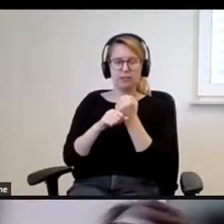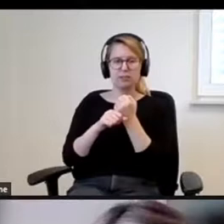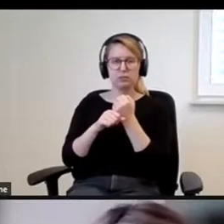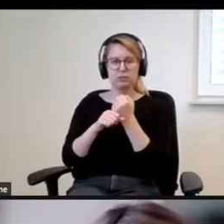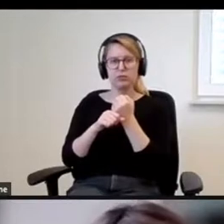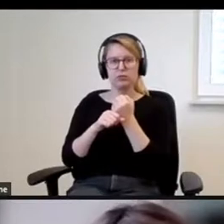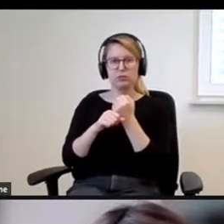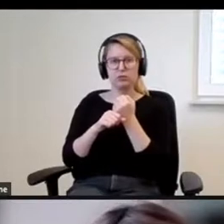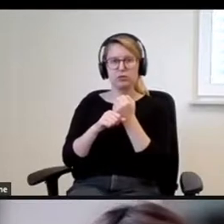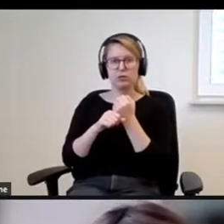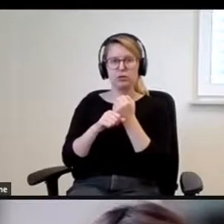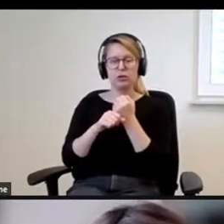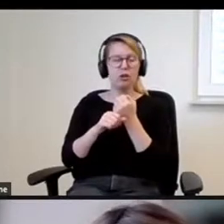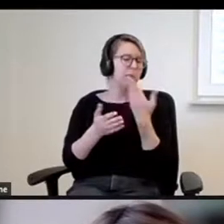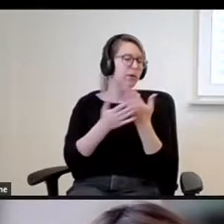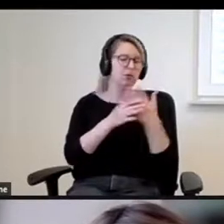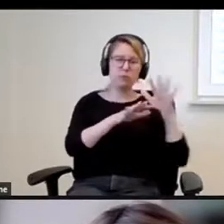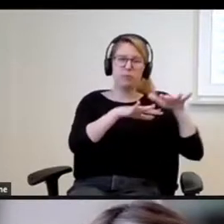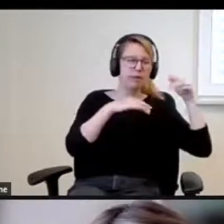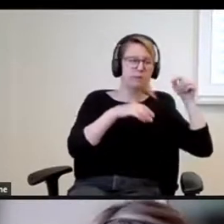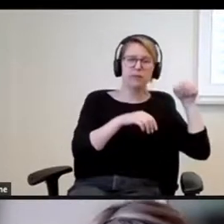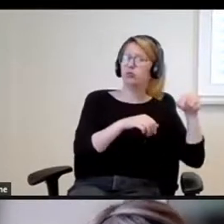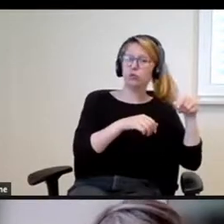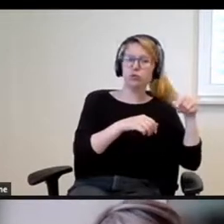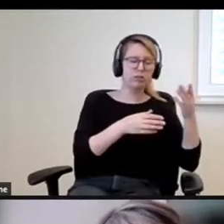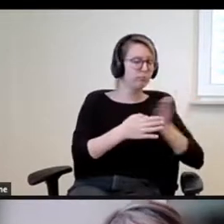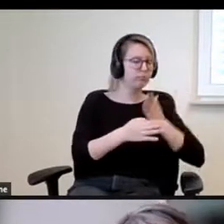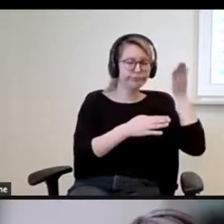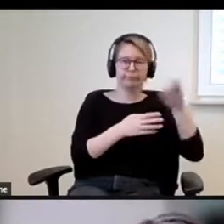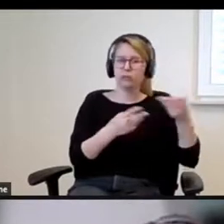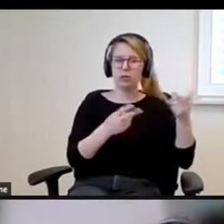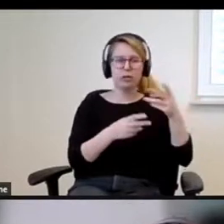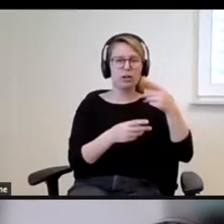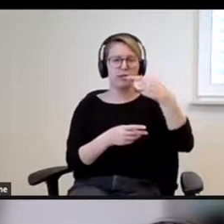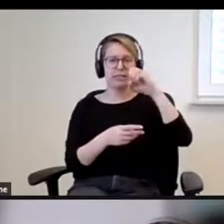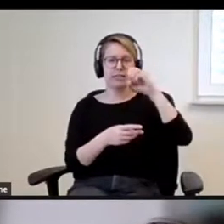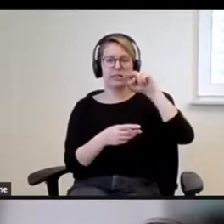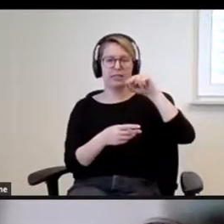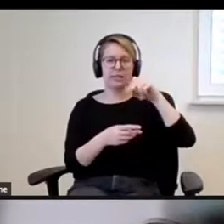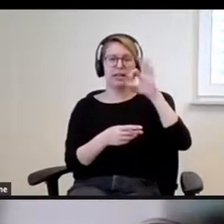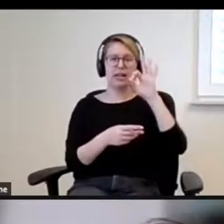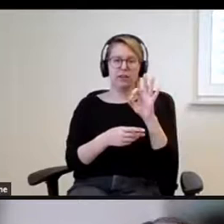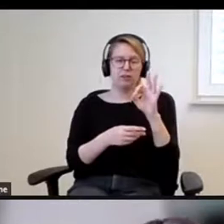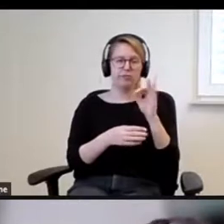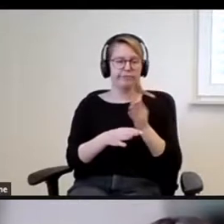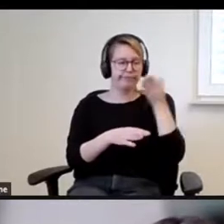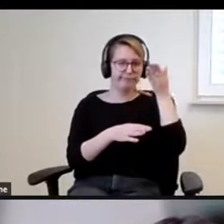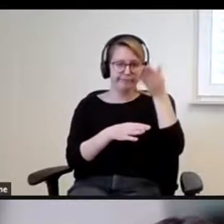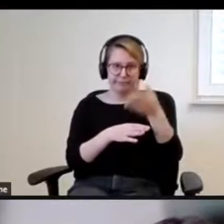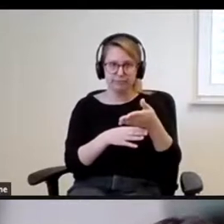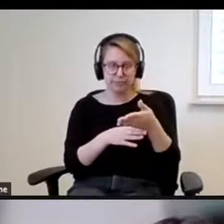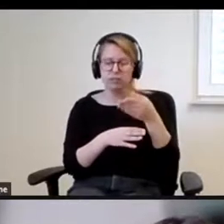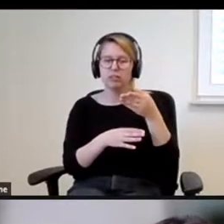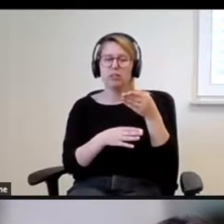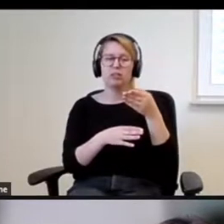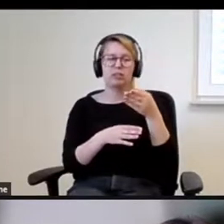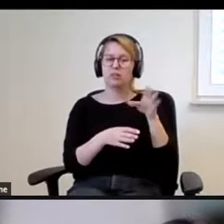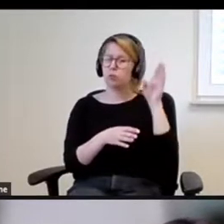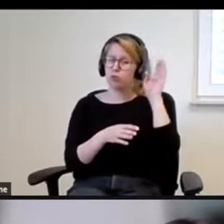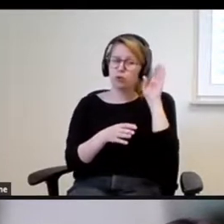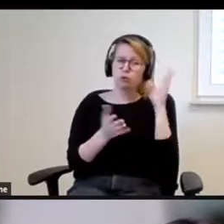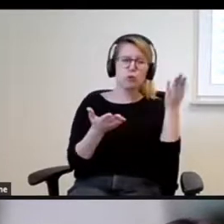vais beaucoup à Genève ou aux États-Unis pour écouter un petit peu ce qui se passe. Et depuis quelques années, je me suis